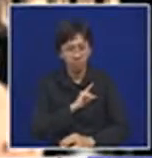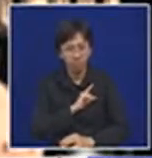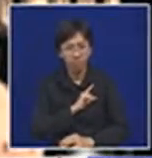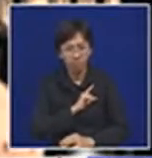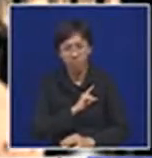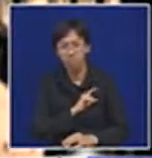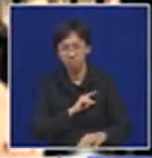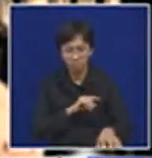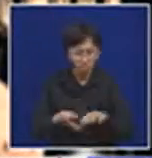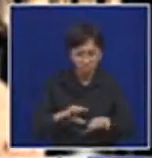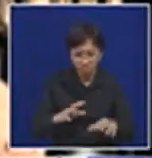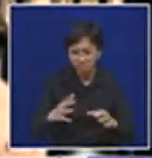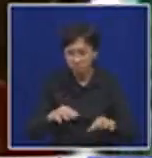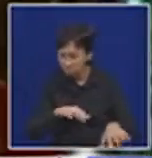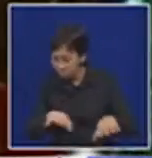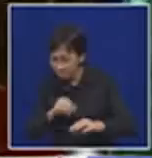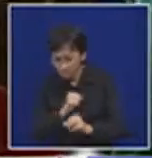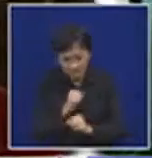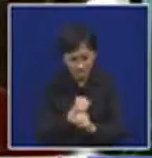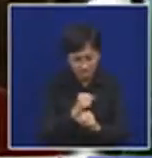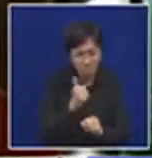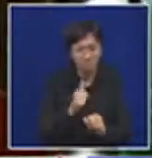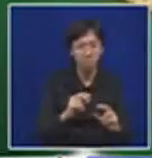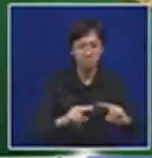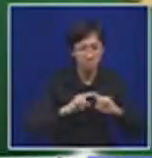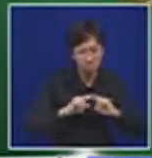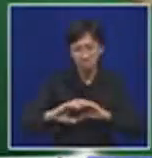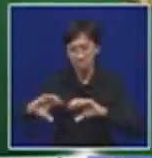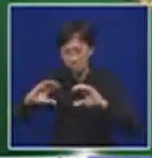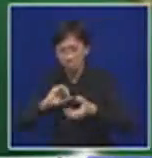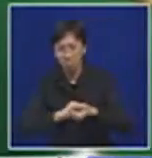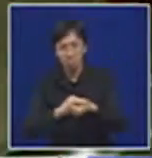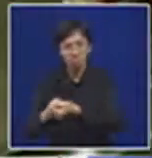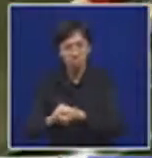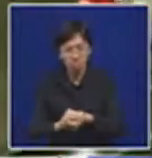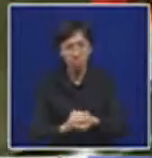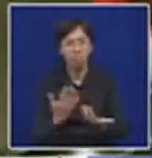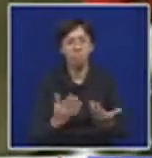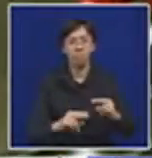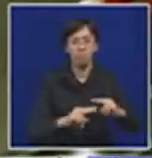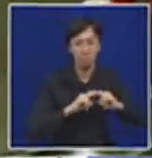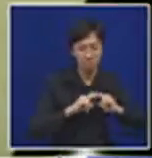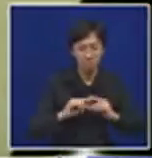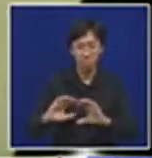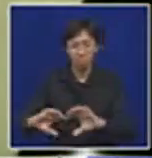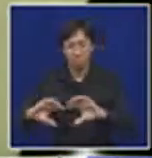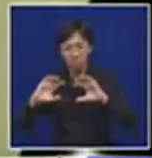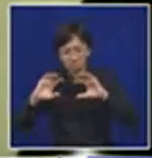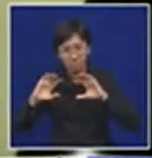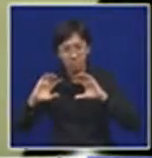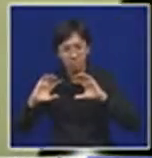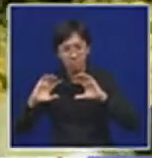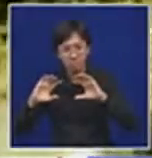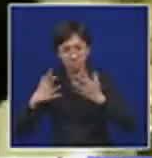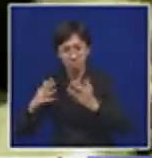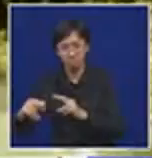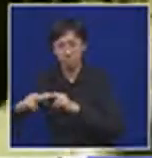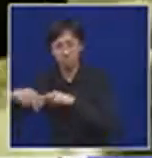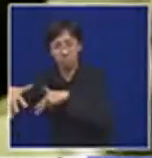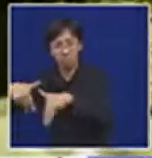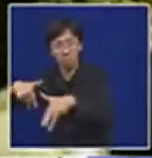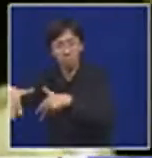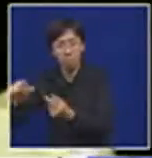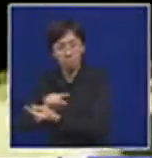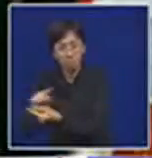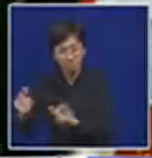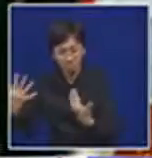facilitate ตรงนี้ให้มันเกิดขึ้นได้พอมารวมกันทั้งหมดเนี่ยนะฮะภาคเอกชนรวมกันภาครัฐรวมกันมีทางภาคประชาสังคมเนี่ยเ